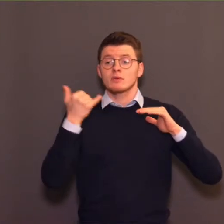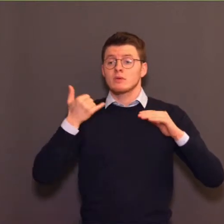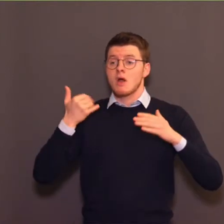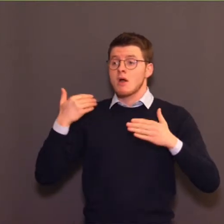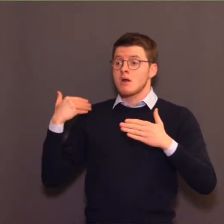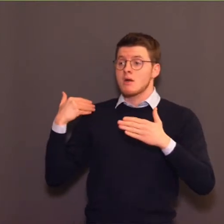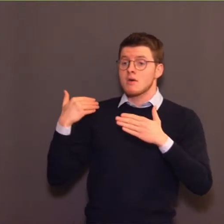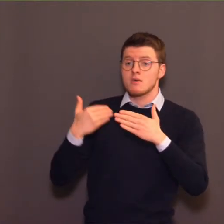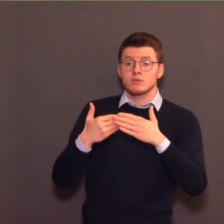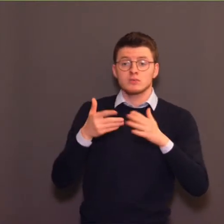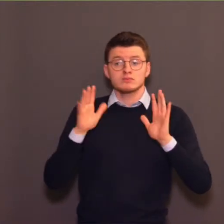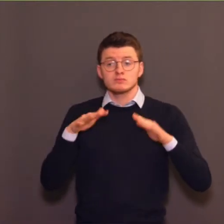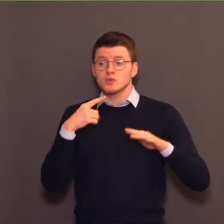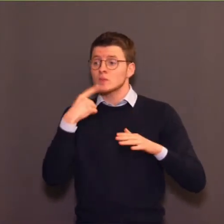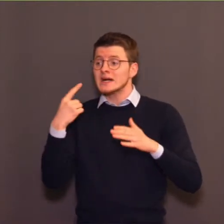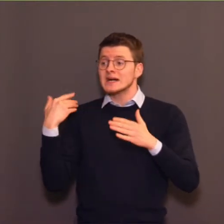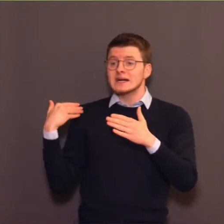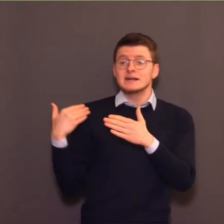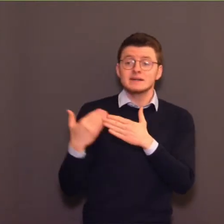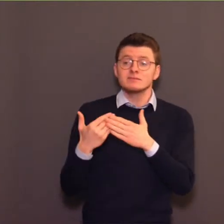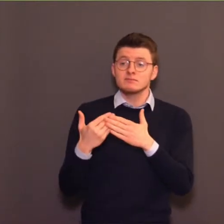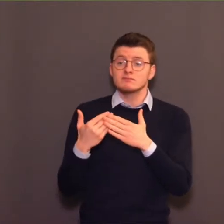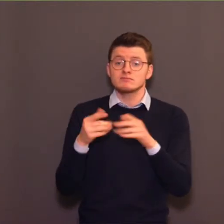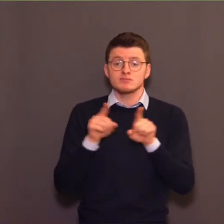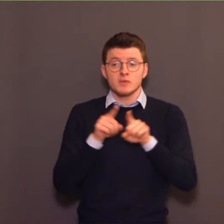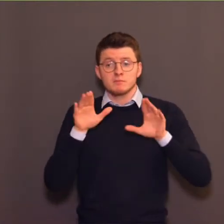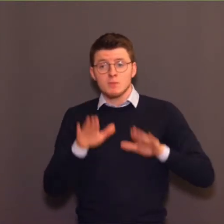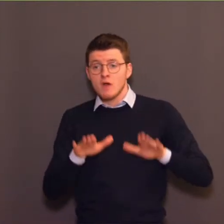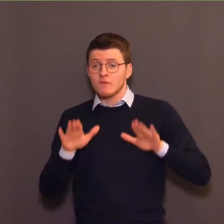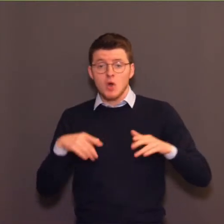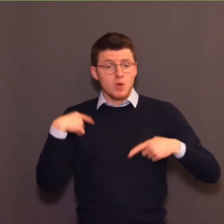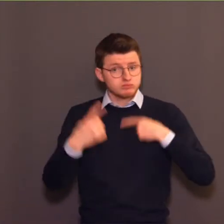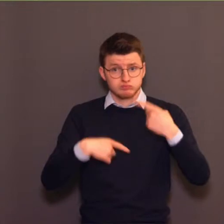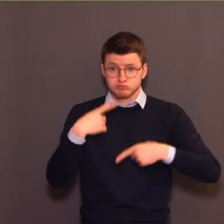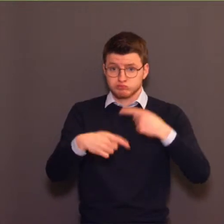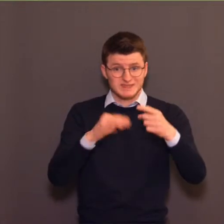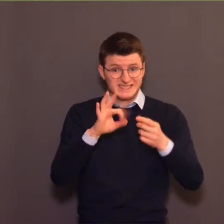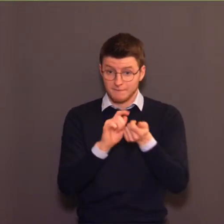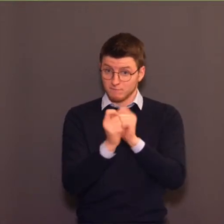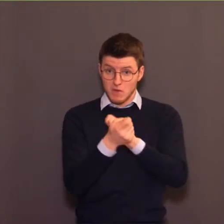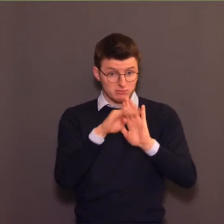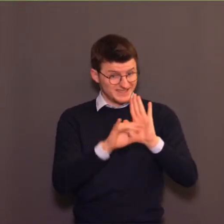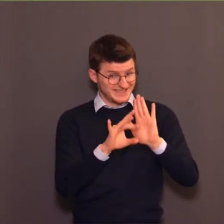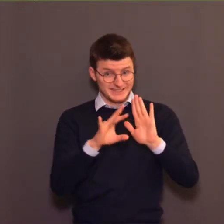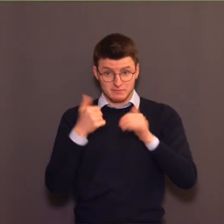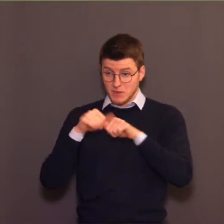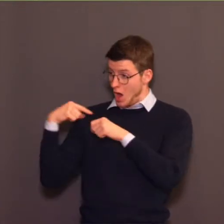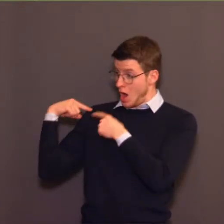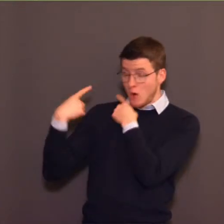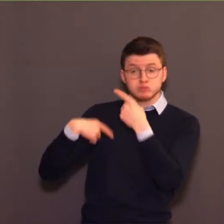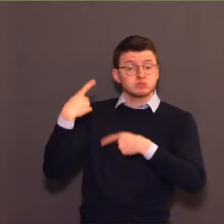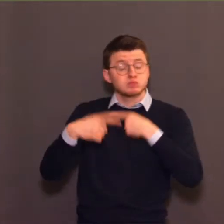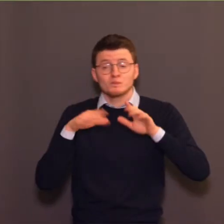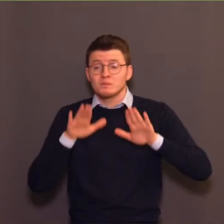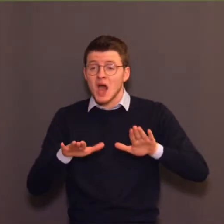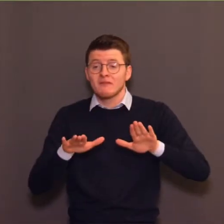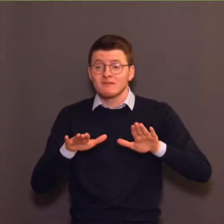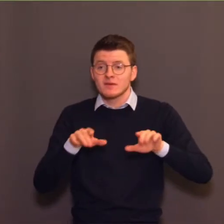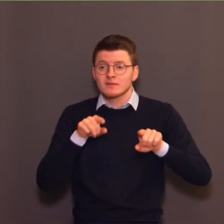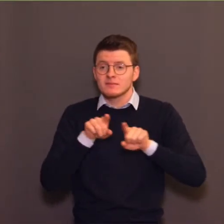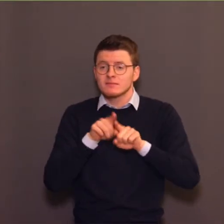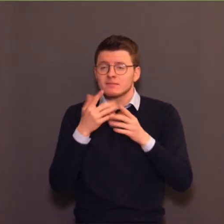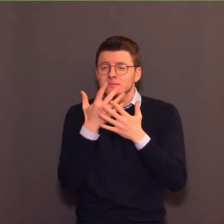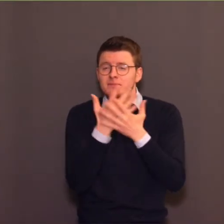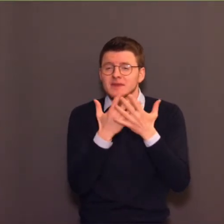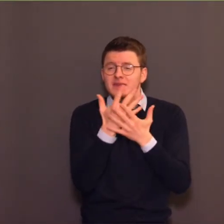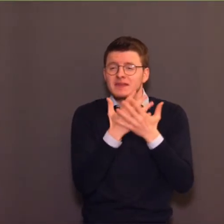of de voorbije weken hebben gekend, zou zich dan onveranderd doorzetten. Dit is dus op basis van de omstandigheden en het gedrag